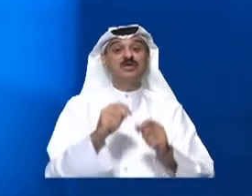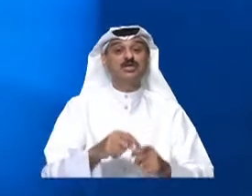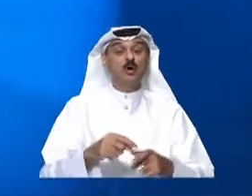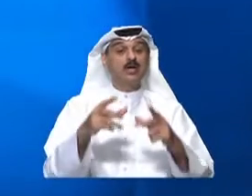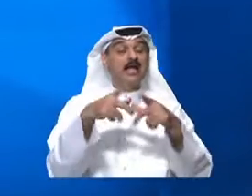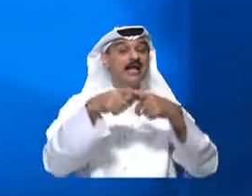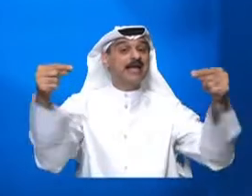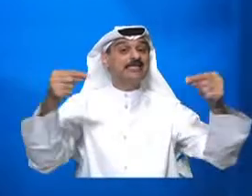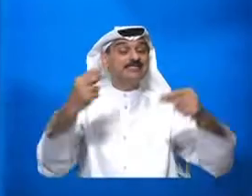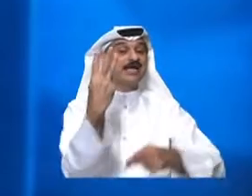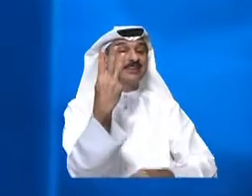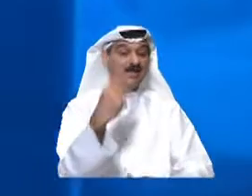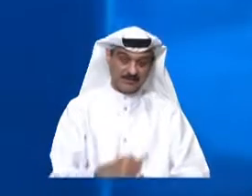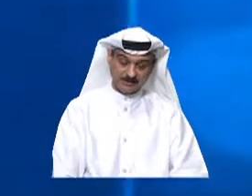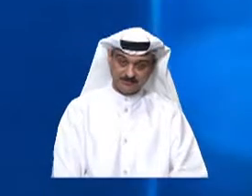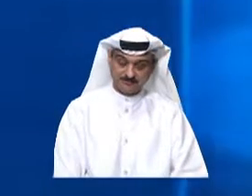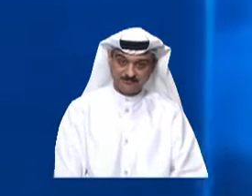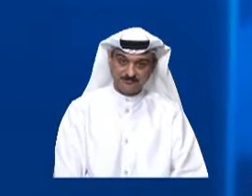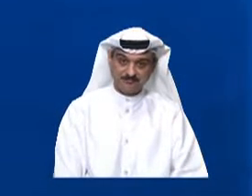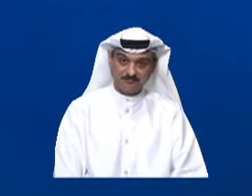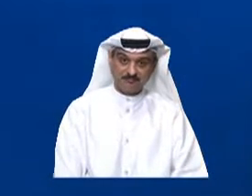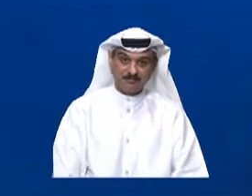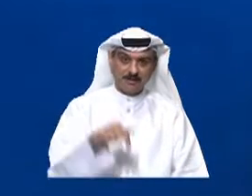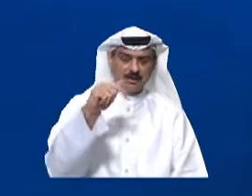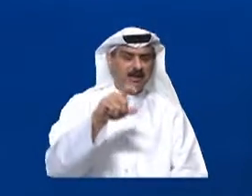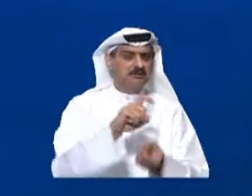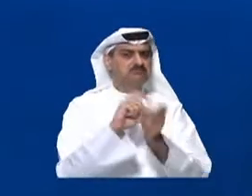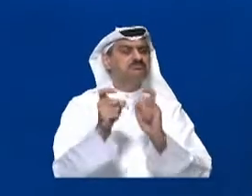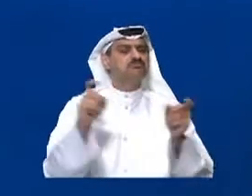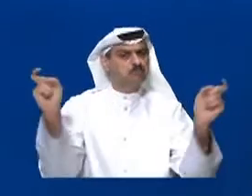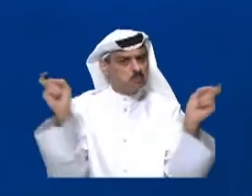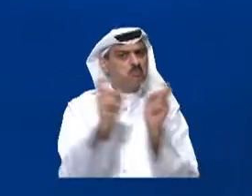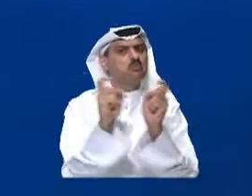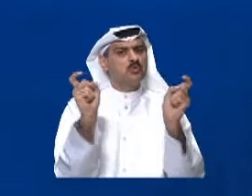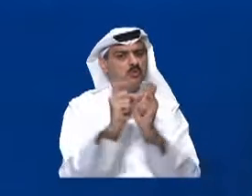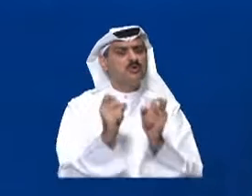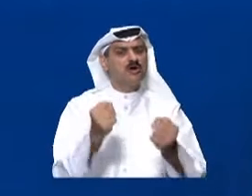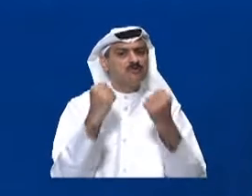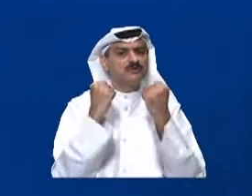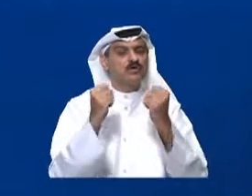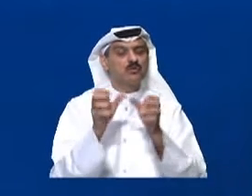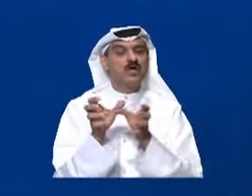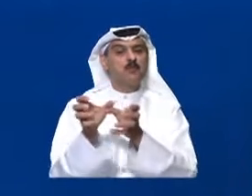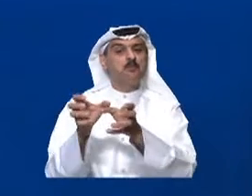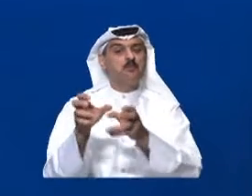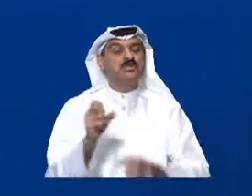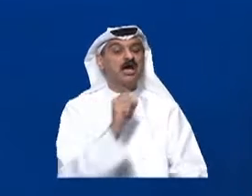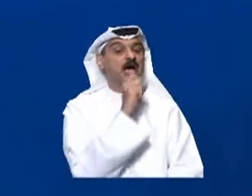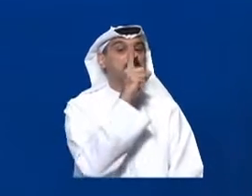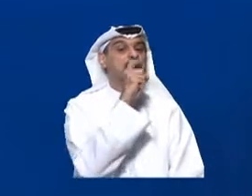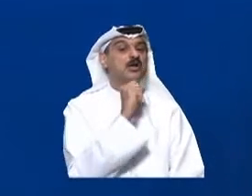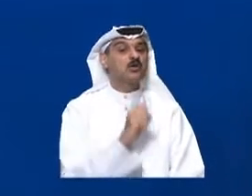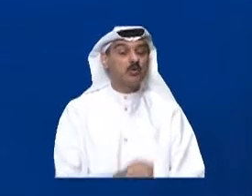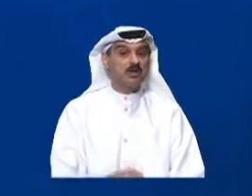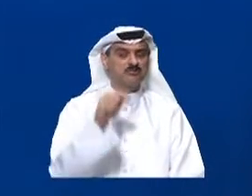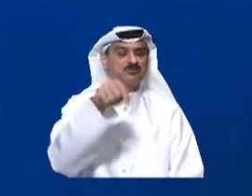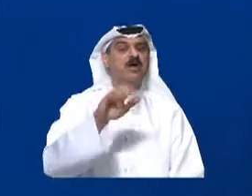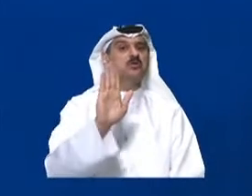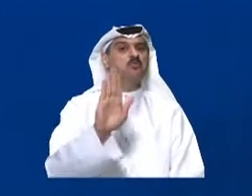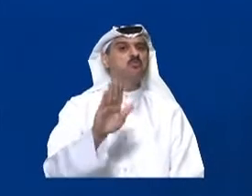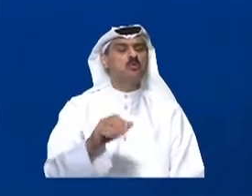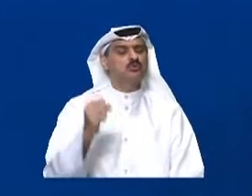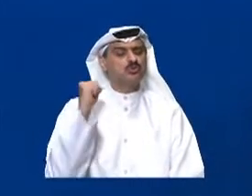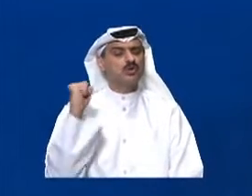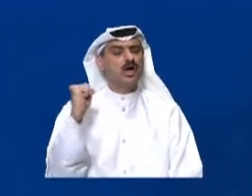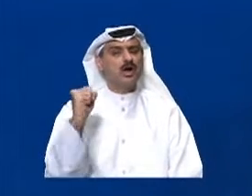الخليجية الثالثة. فبعد منافسات مثيرة فرض المنتخب القطري حضوره القوي